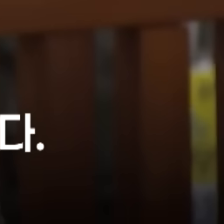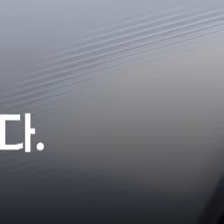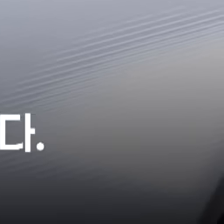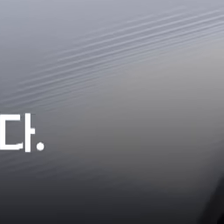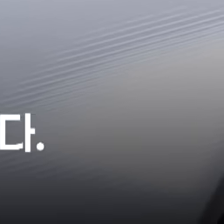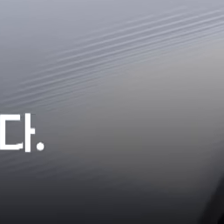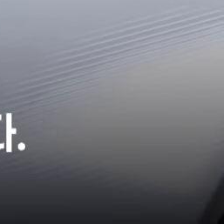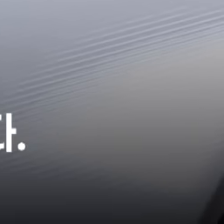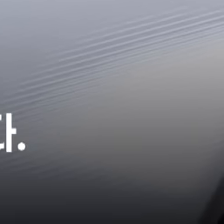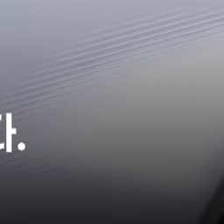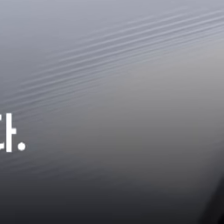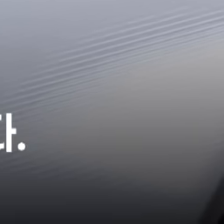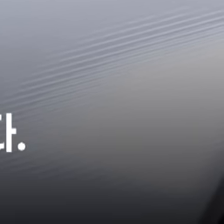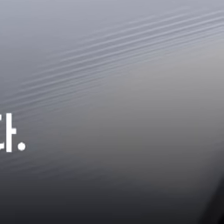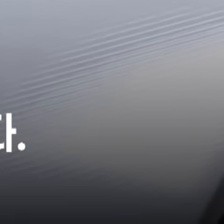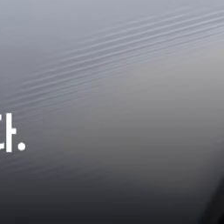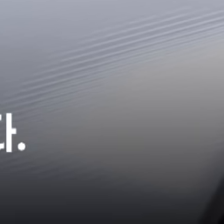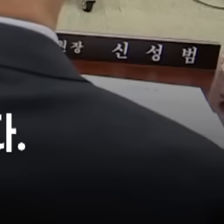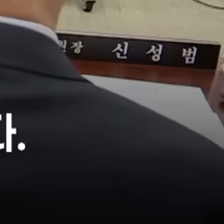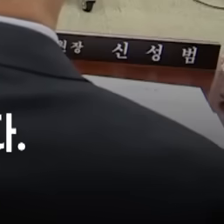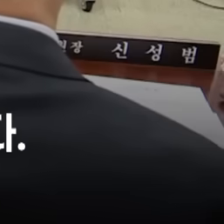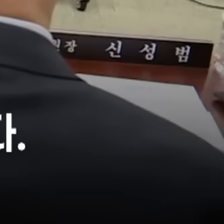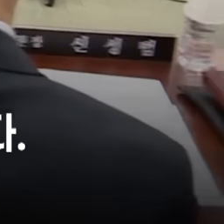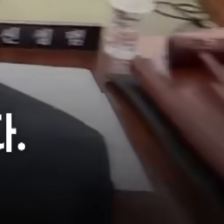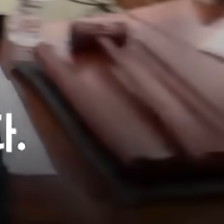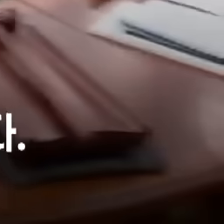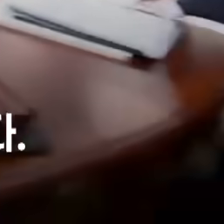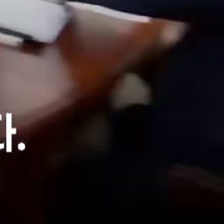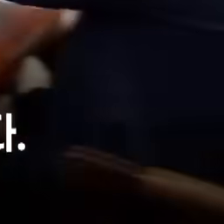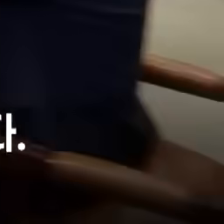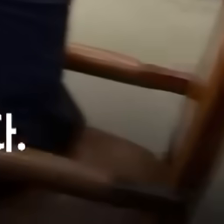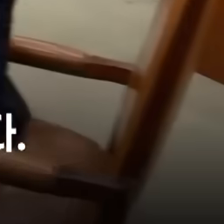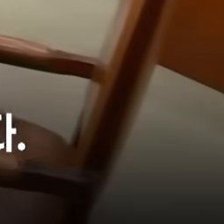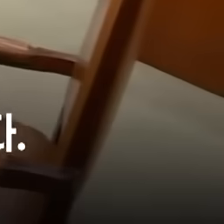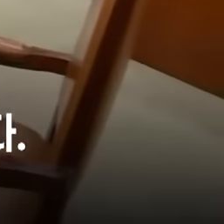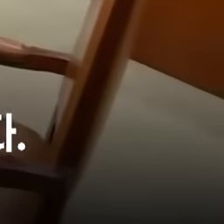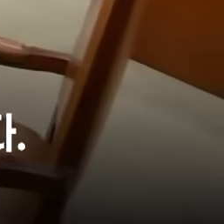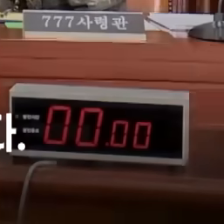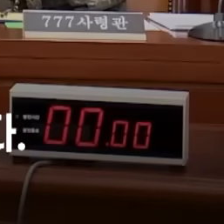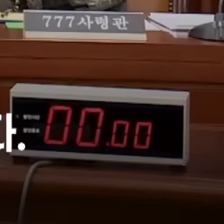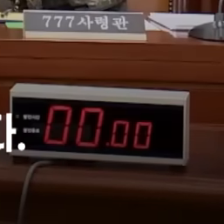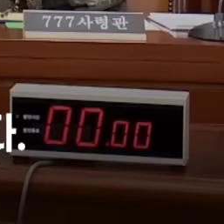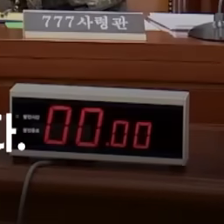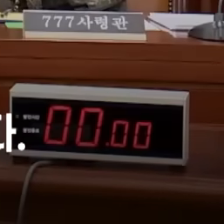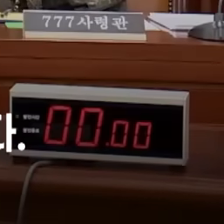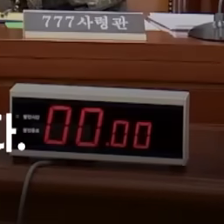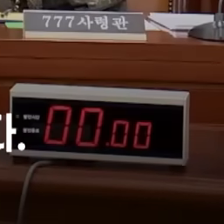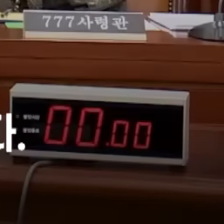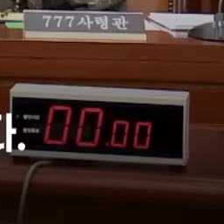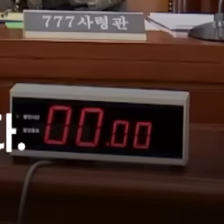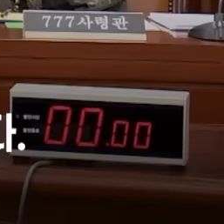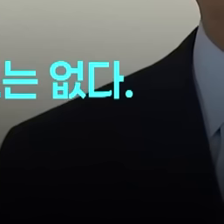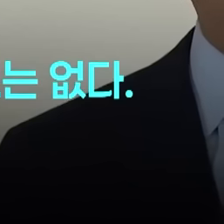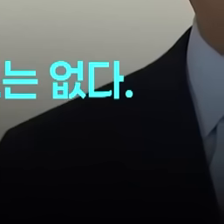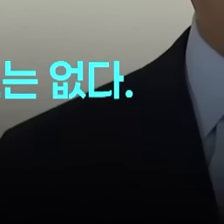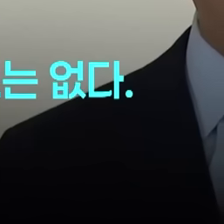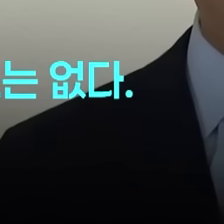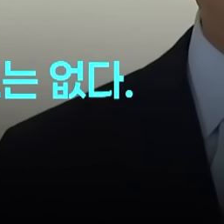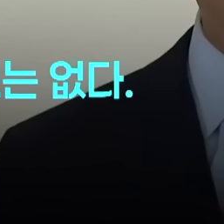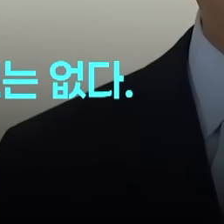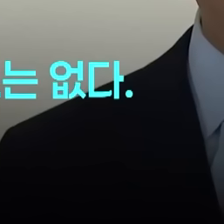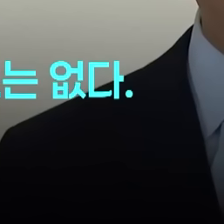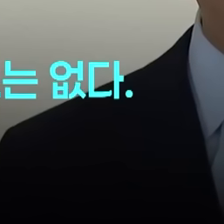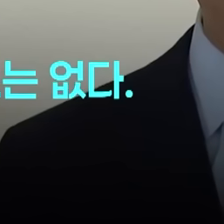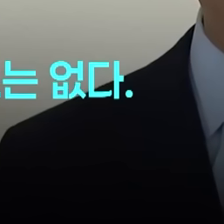개연성이 있다고 밝혔습니다. 러시아 쿠르스크 등 격전지로 이동이 임박해 있는 것도 사실이라고 확인했습니다.